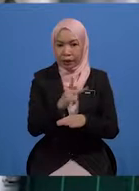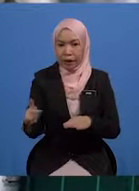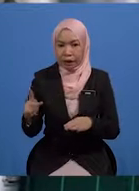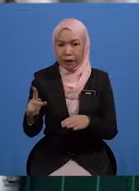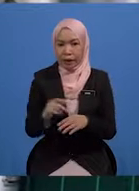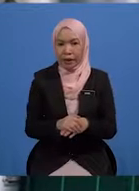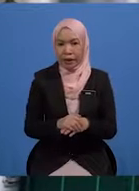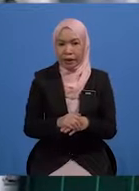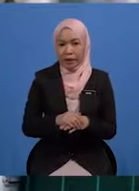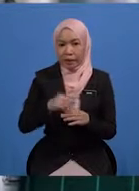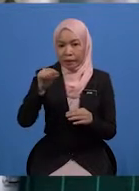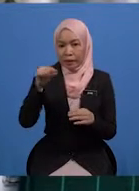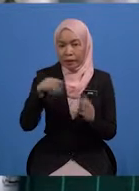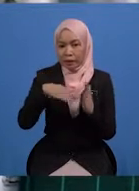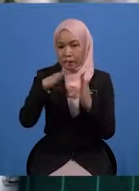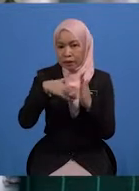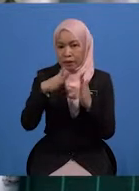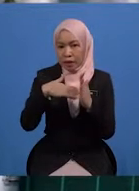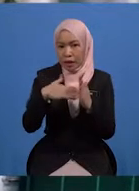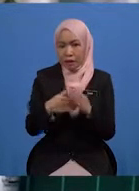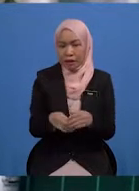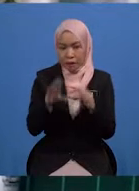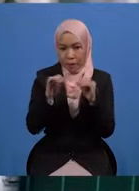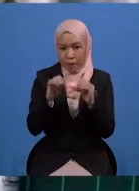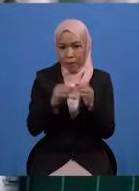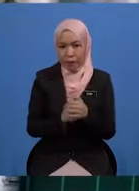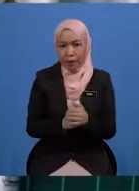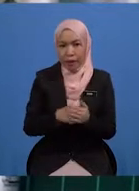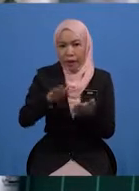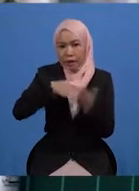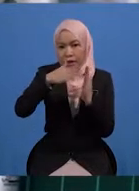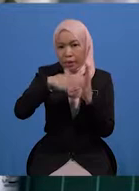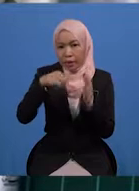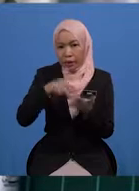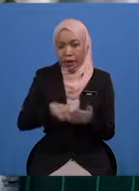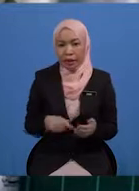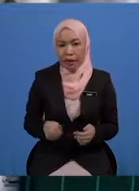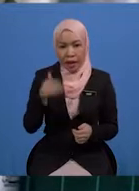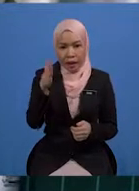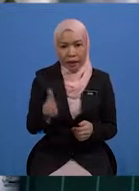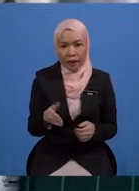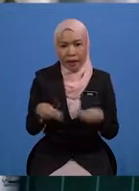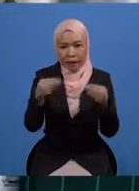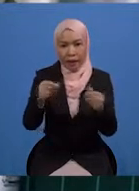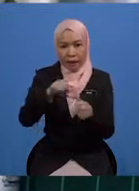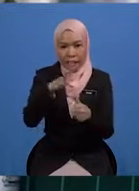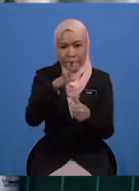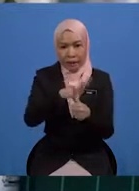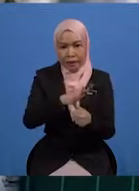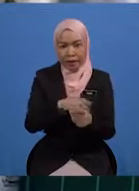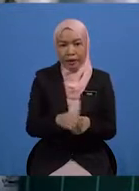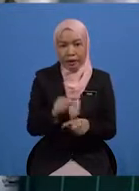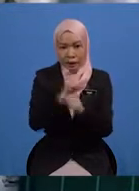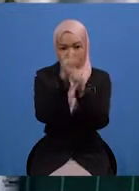yang separa lembut. Sapuan warna dari teknik ini akan memberi kesan legap. Selain memberi